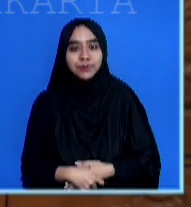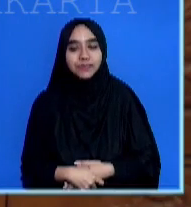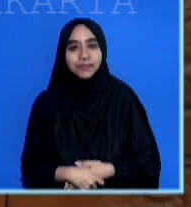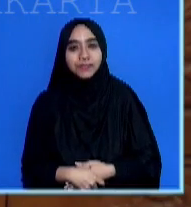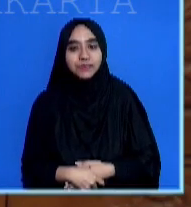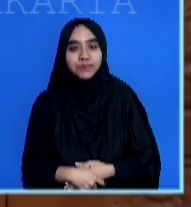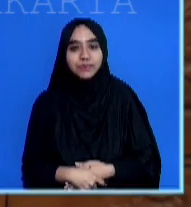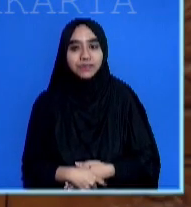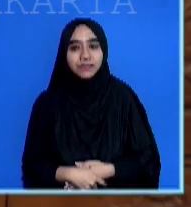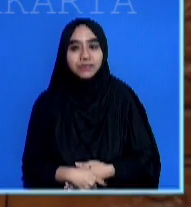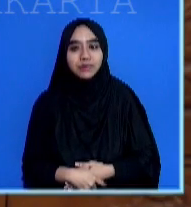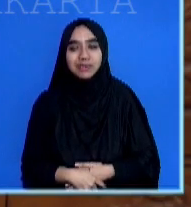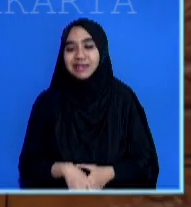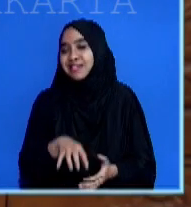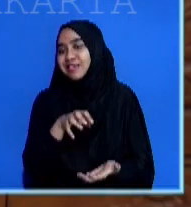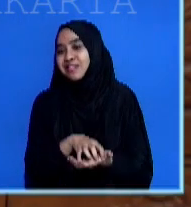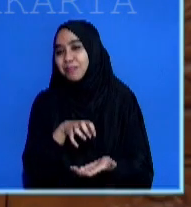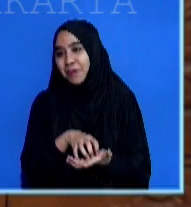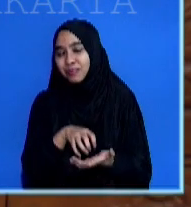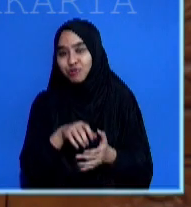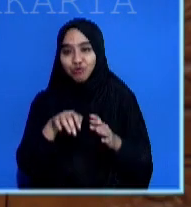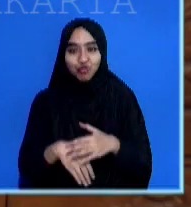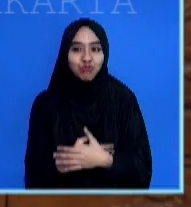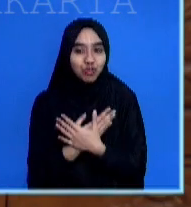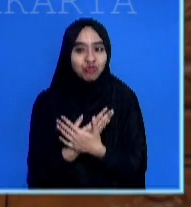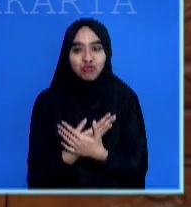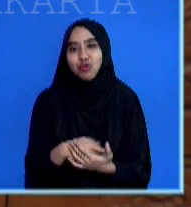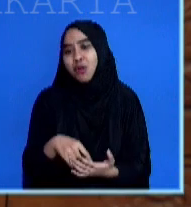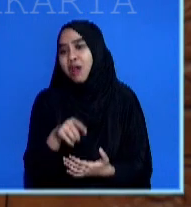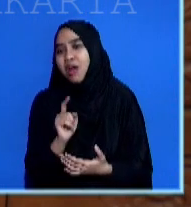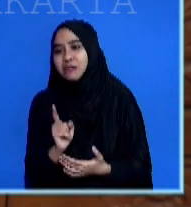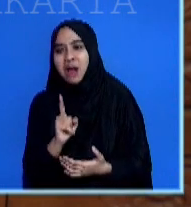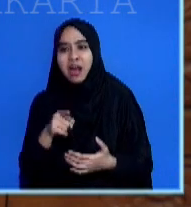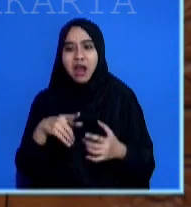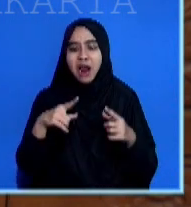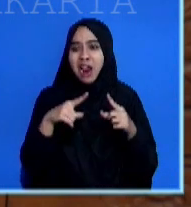ir laladan Kabupaten Gunung kiduly gadah pirantianen